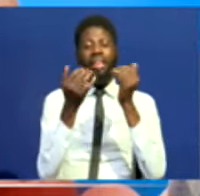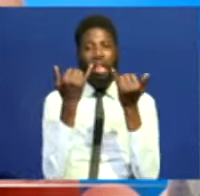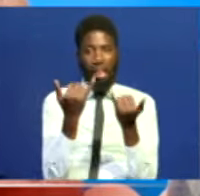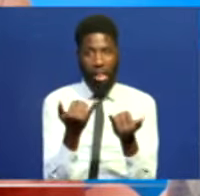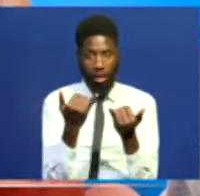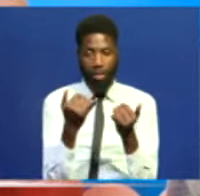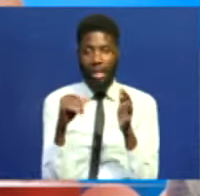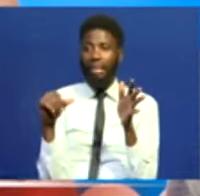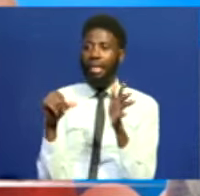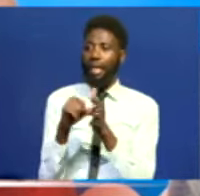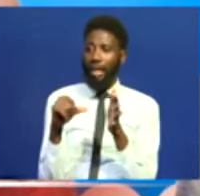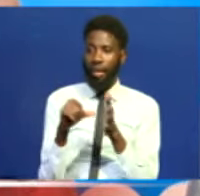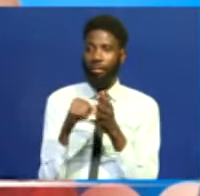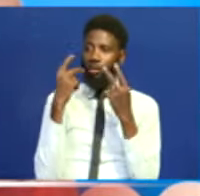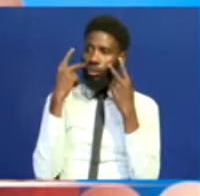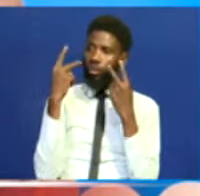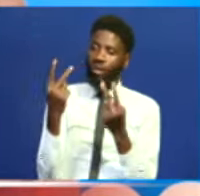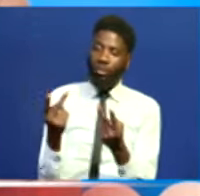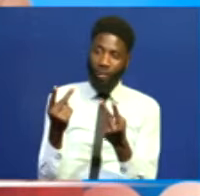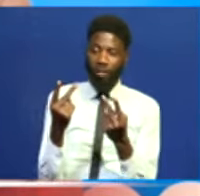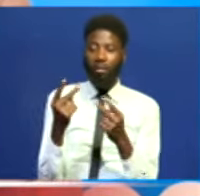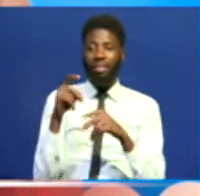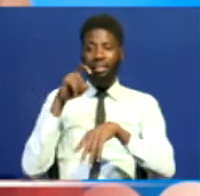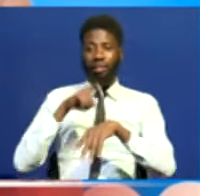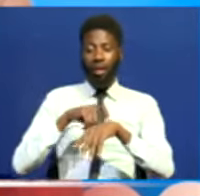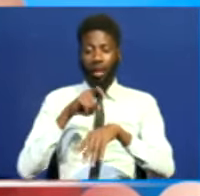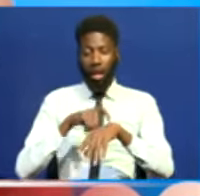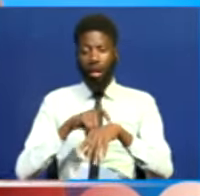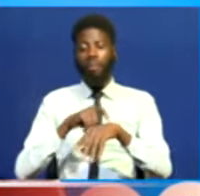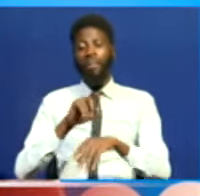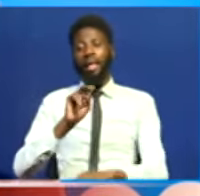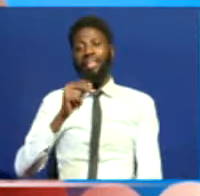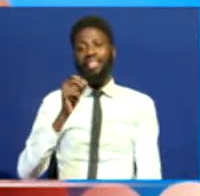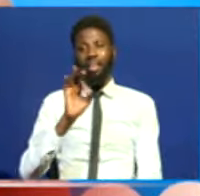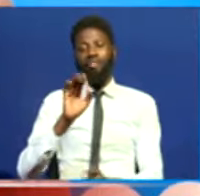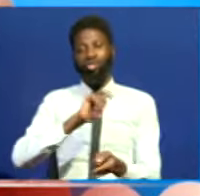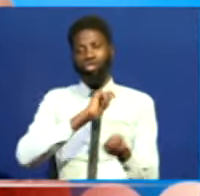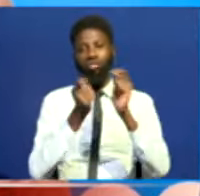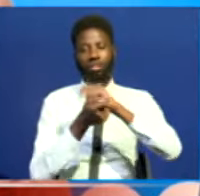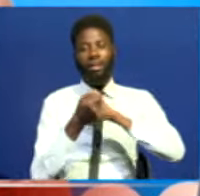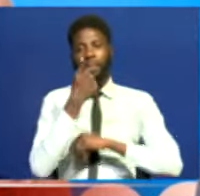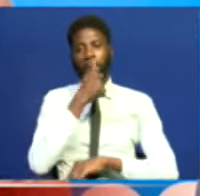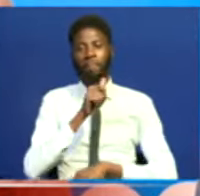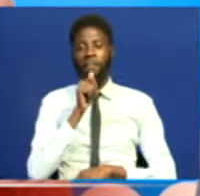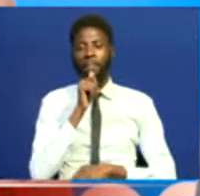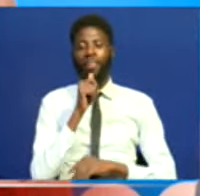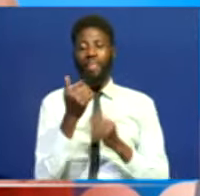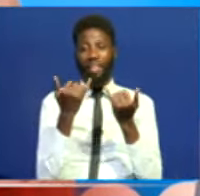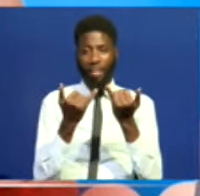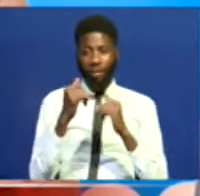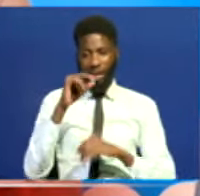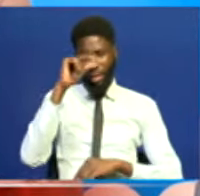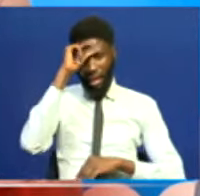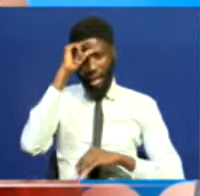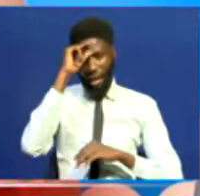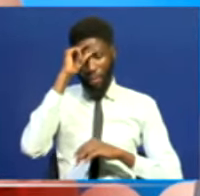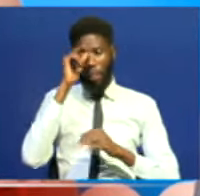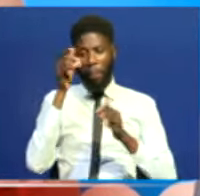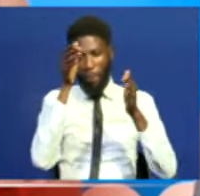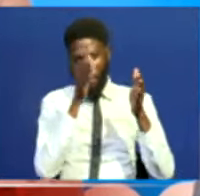are witnessing in the privatizations of National Hospital Insurance Fund, because the government is so hell-bent to ensure